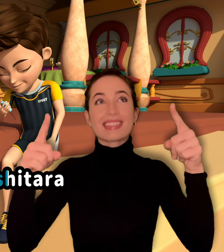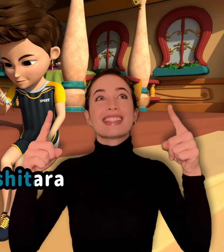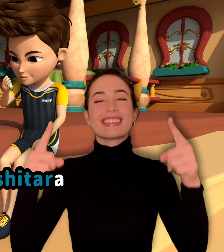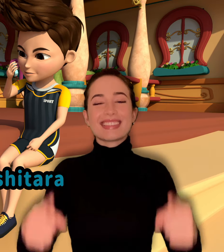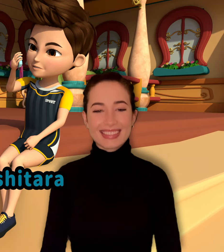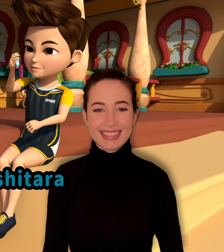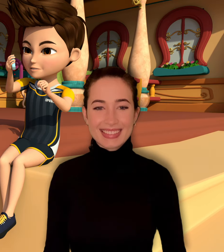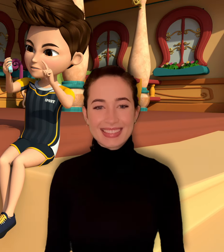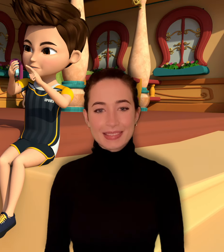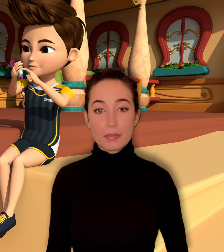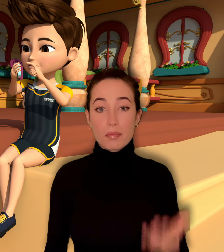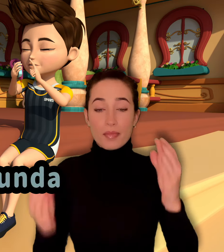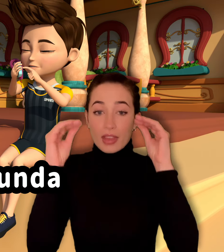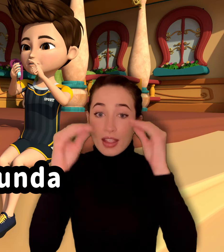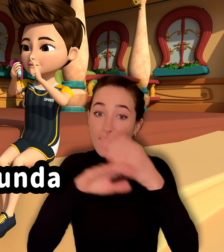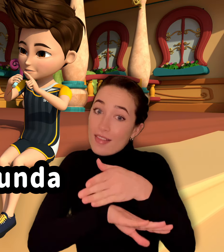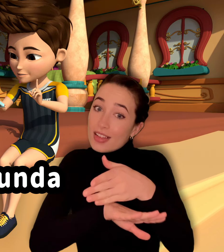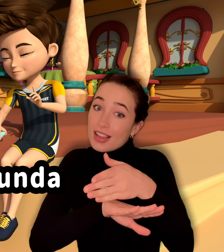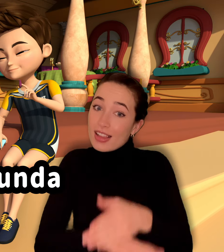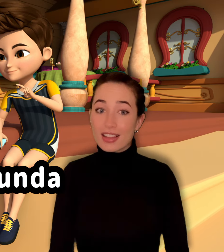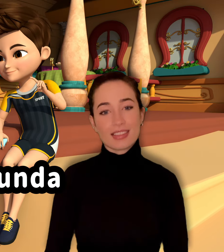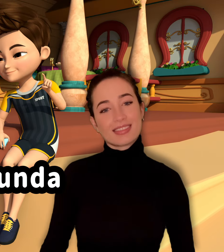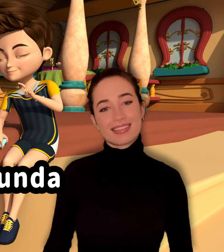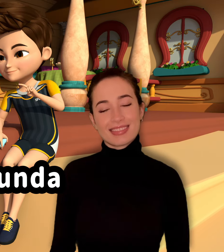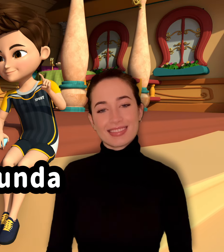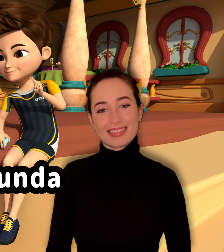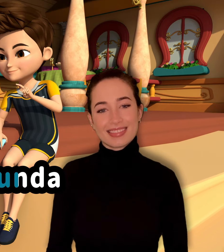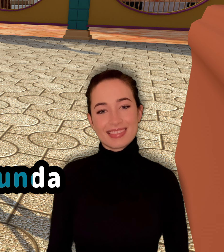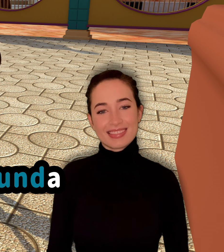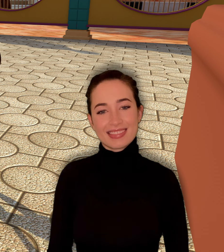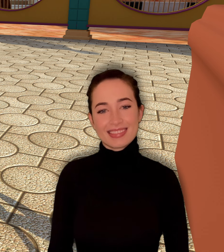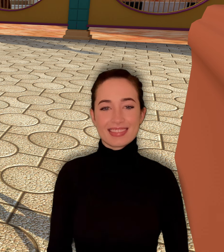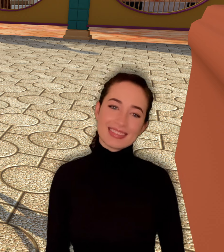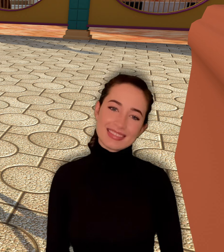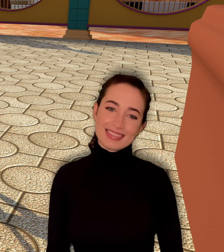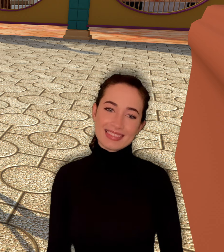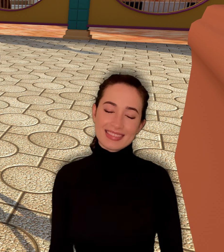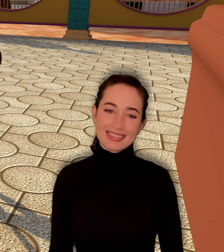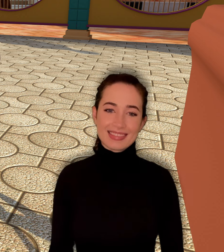練習したら上手になれるん